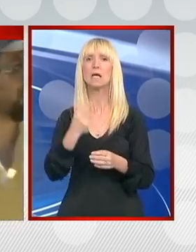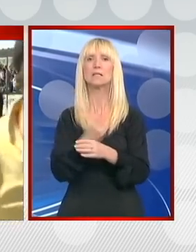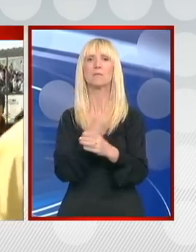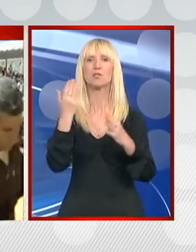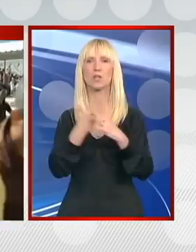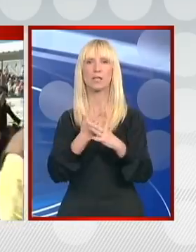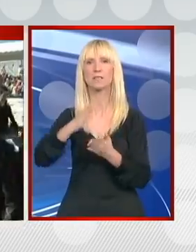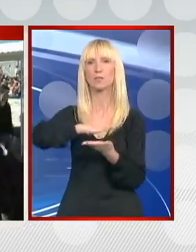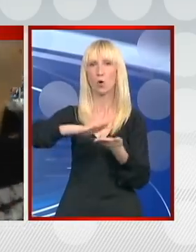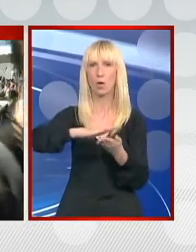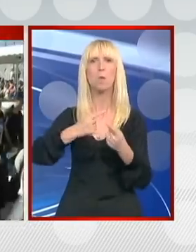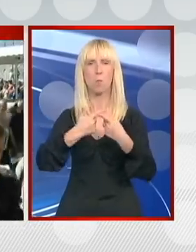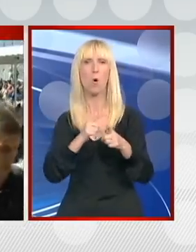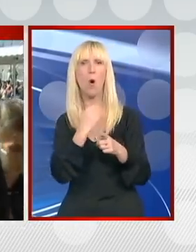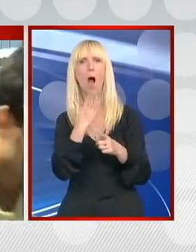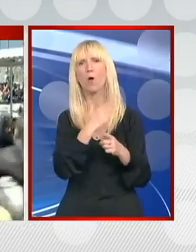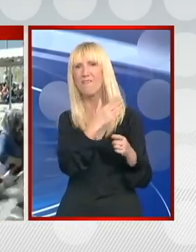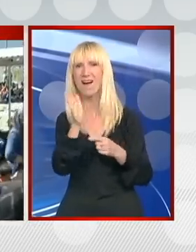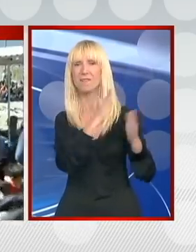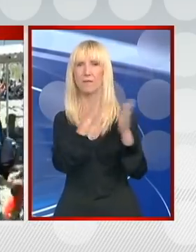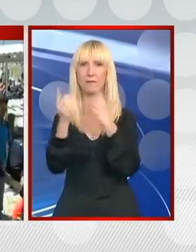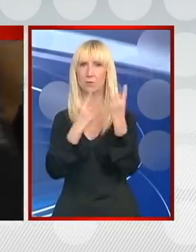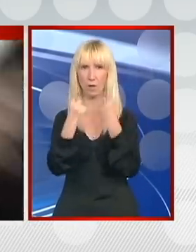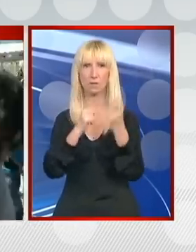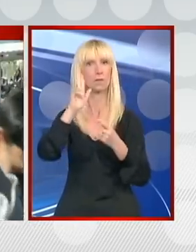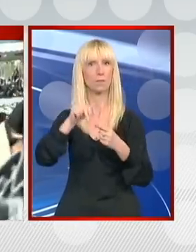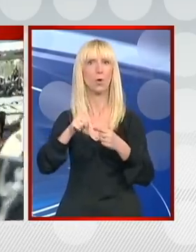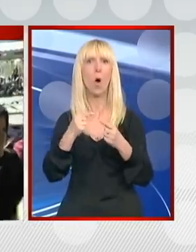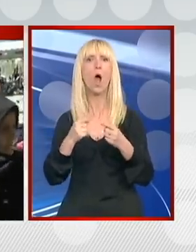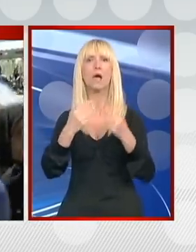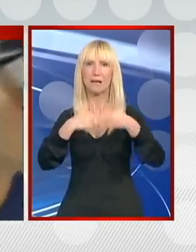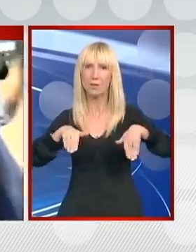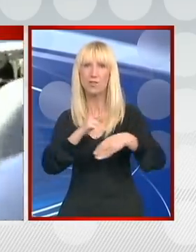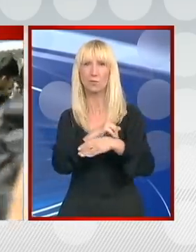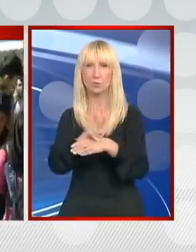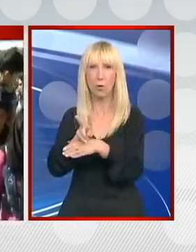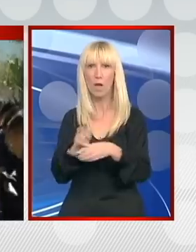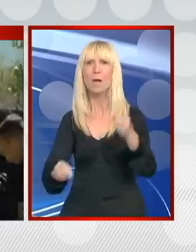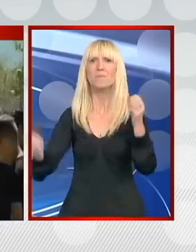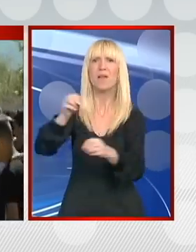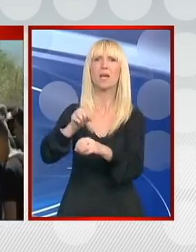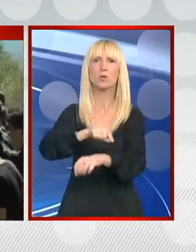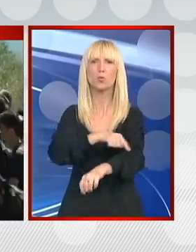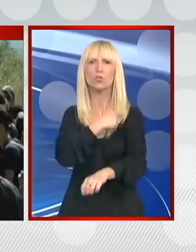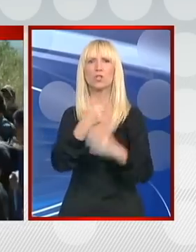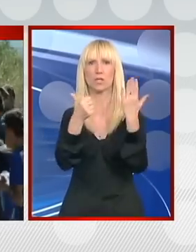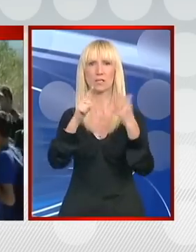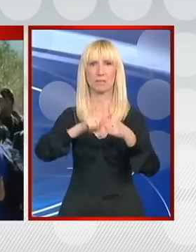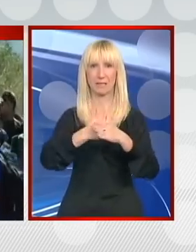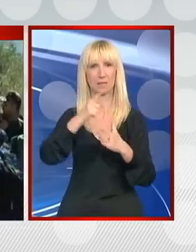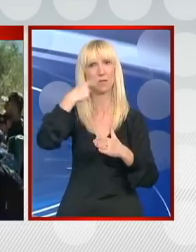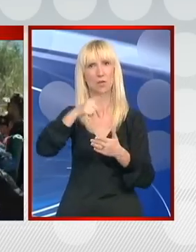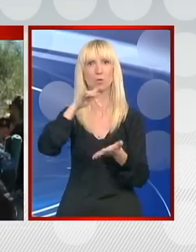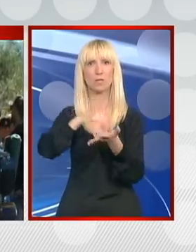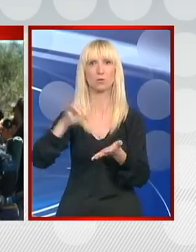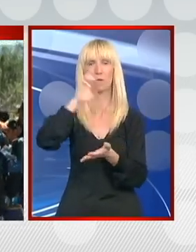Zemlje šengenske zone mogu u slučaju vanrednih situacija da održavaju granične kontrole najduže 6 meseci, rečeno je u sedištu Evropske